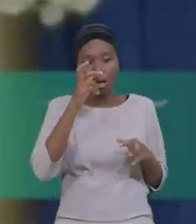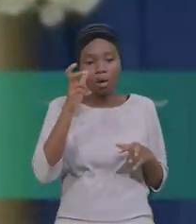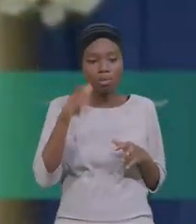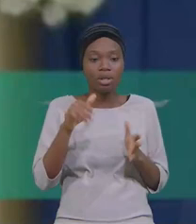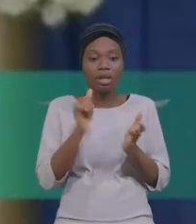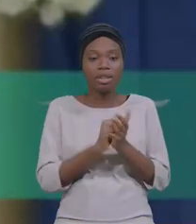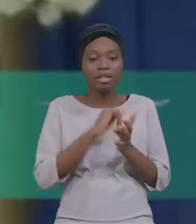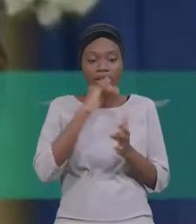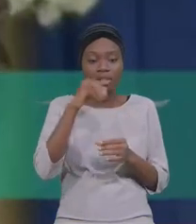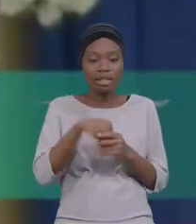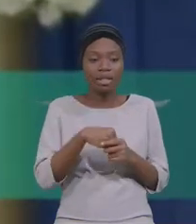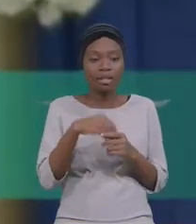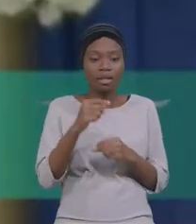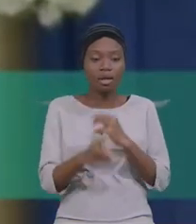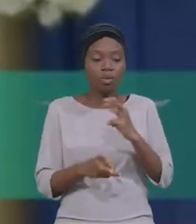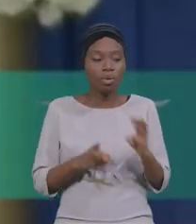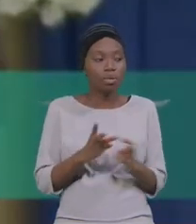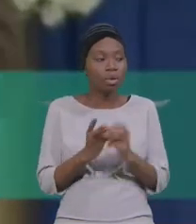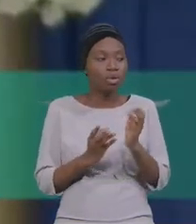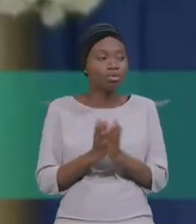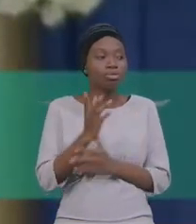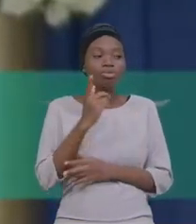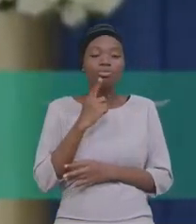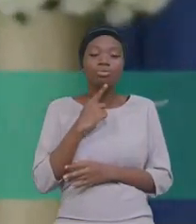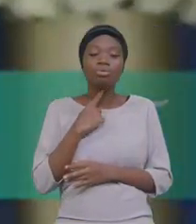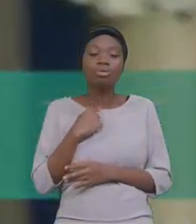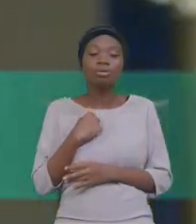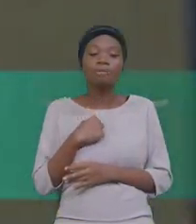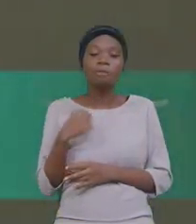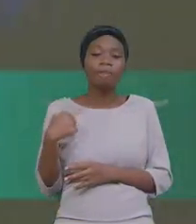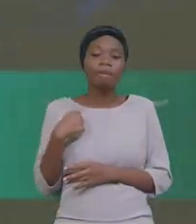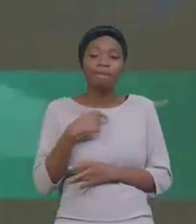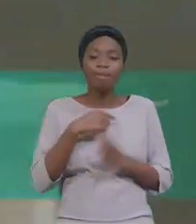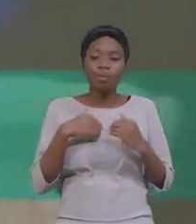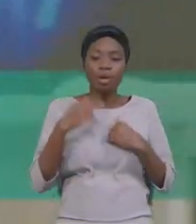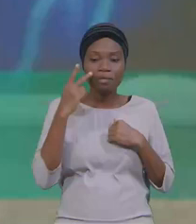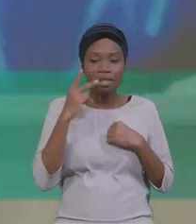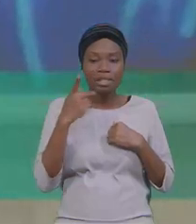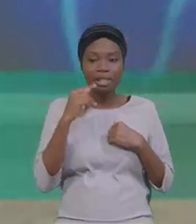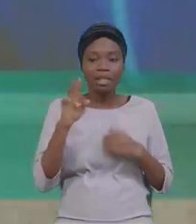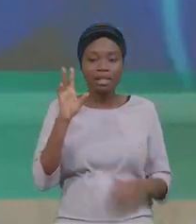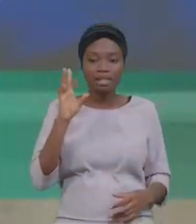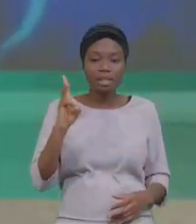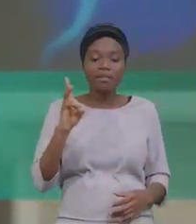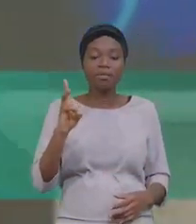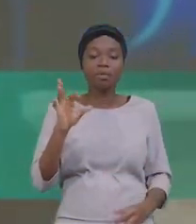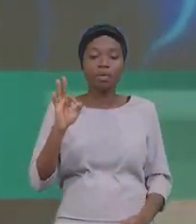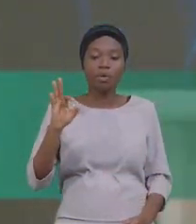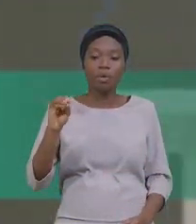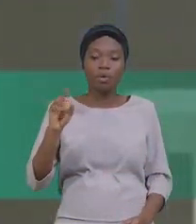la corruption qui existe dans le monde par la convoitise. Nous avons